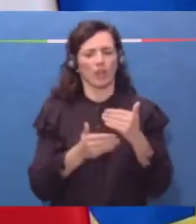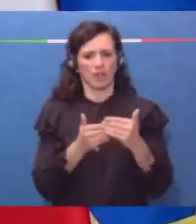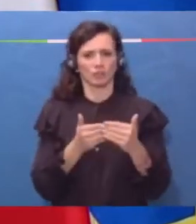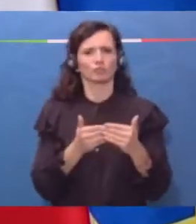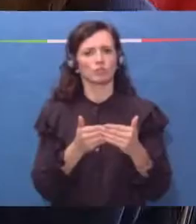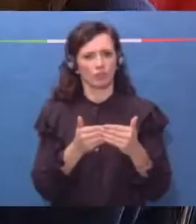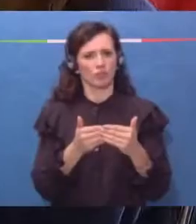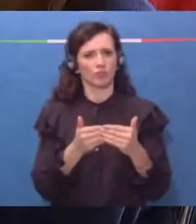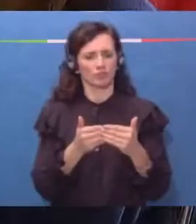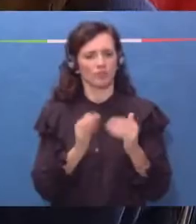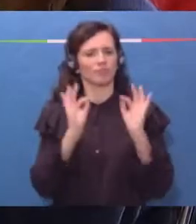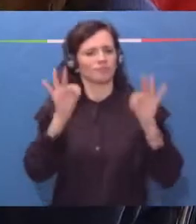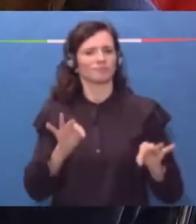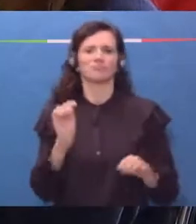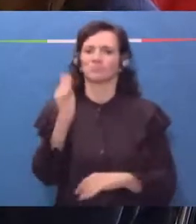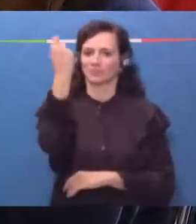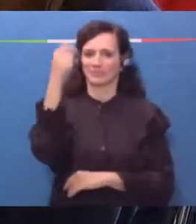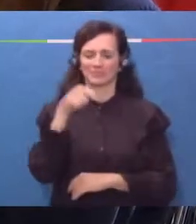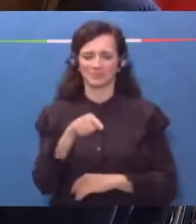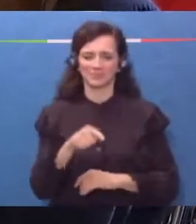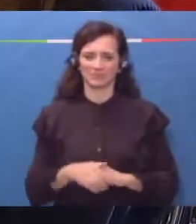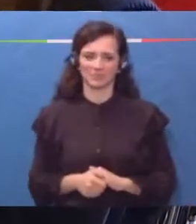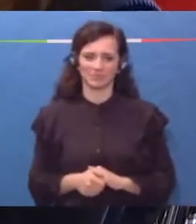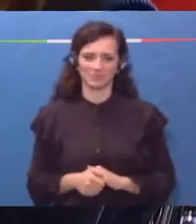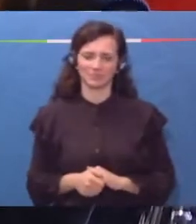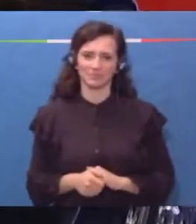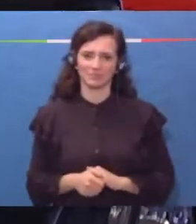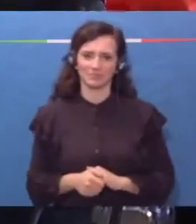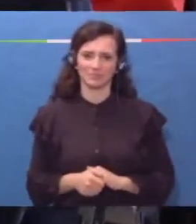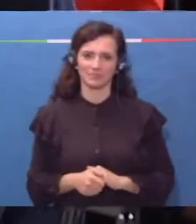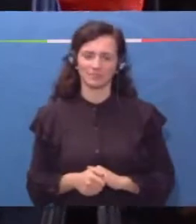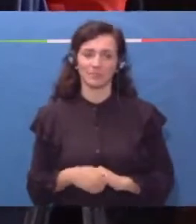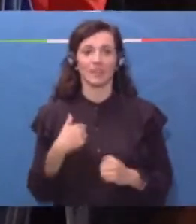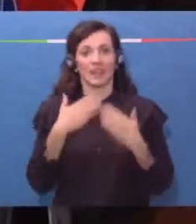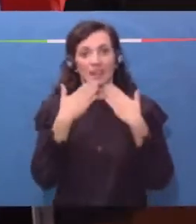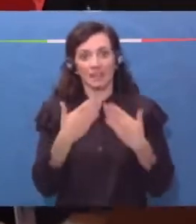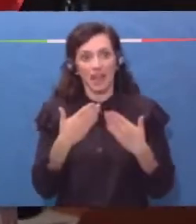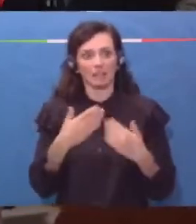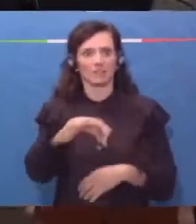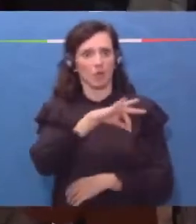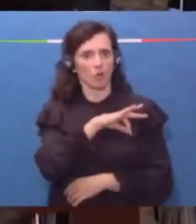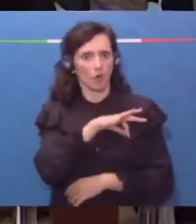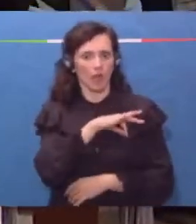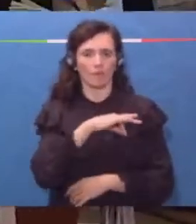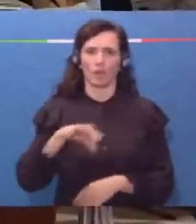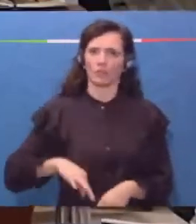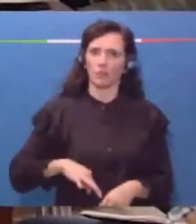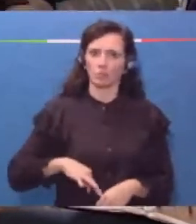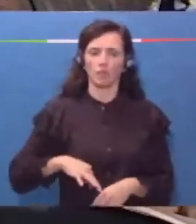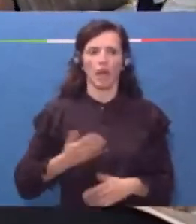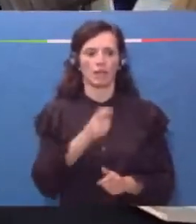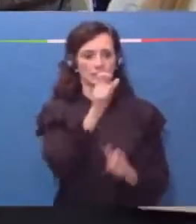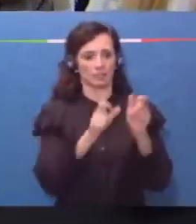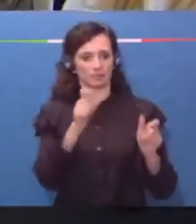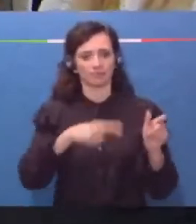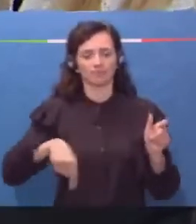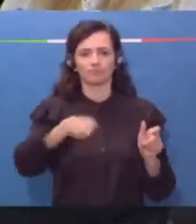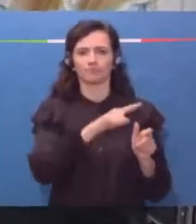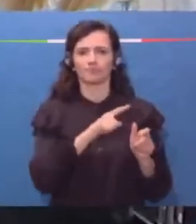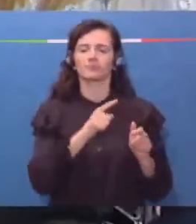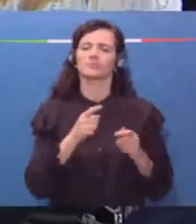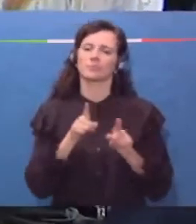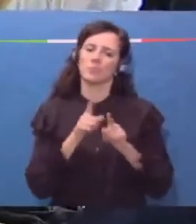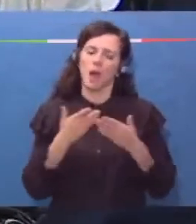questo processo. E poi vorrei ringraziare anche tutti gli onorevoli deputati che hanno contribuito a far avanzare